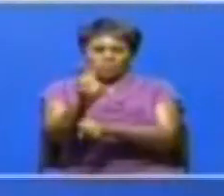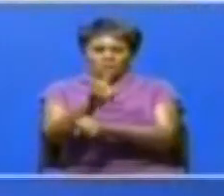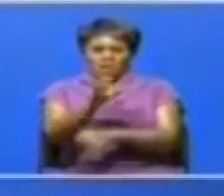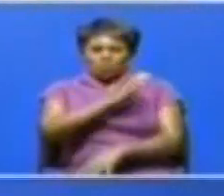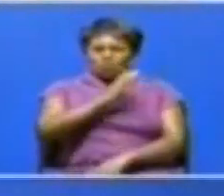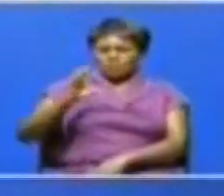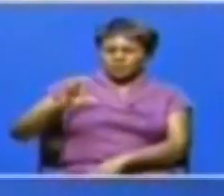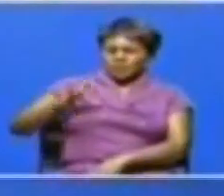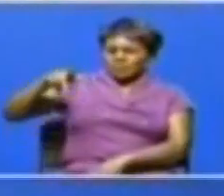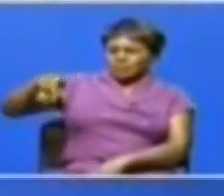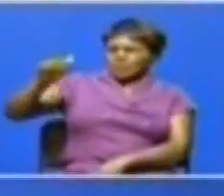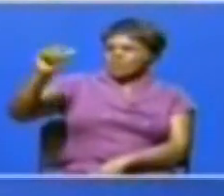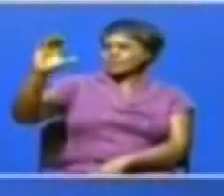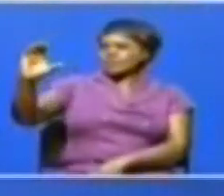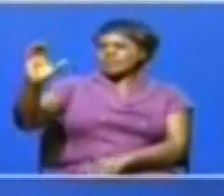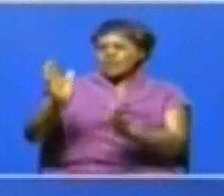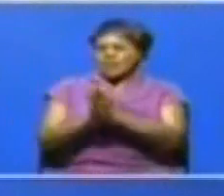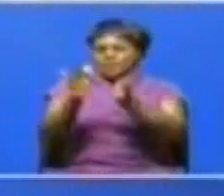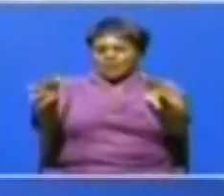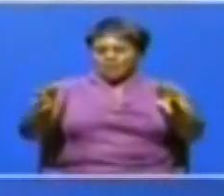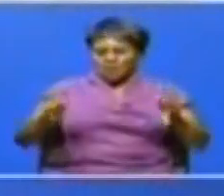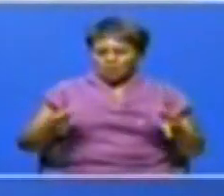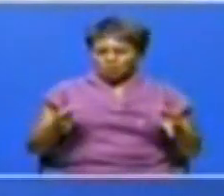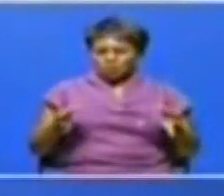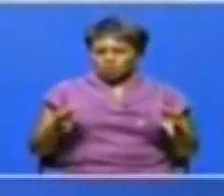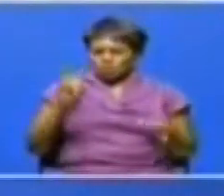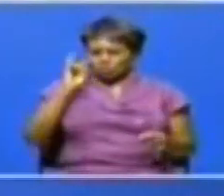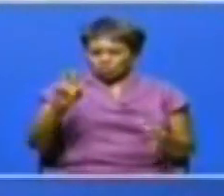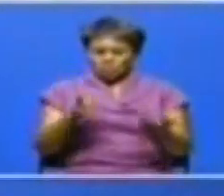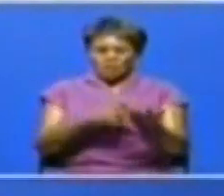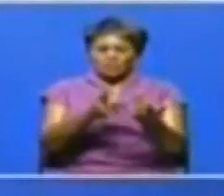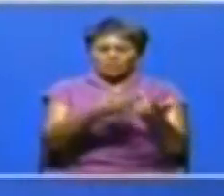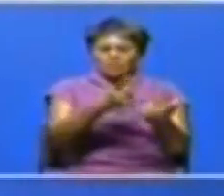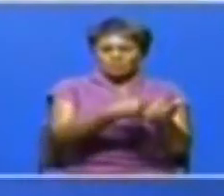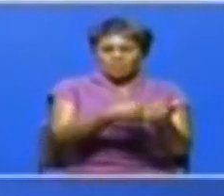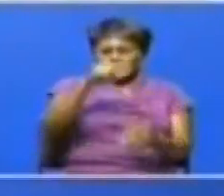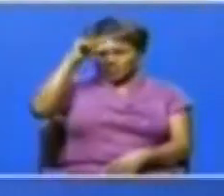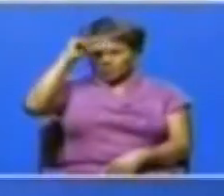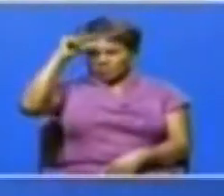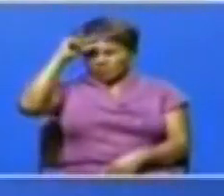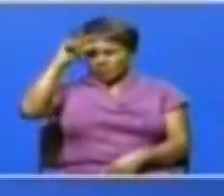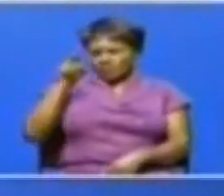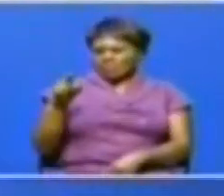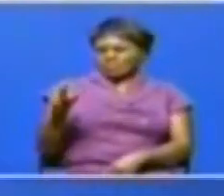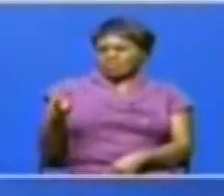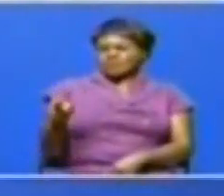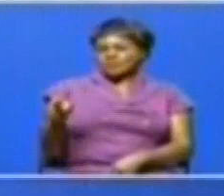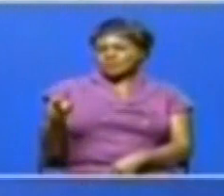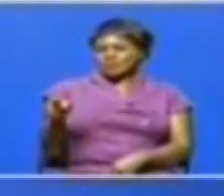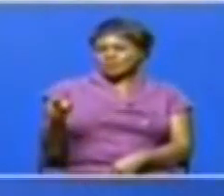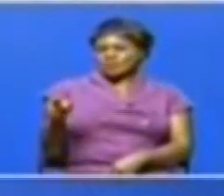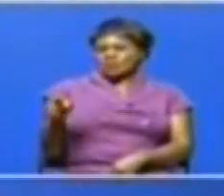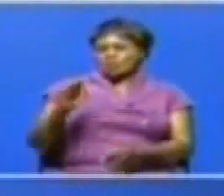hiyo ni public investment committee na public accounts committee. Kuangalia hesabu ya serikali na paprastato. Hiyo itakuwa